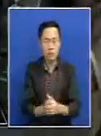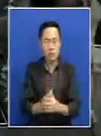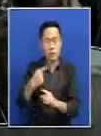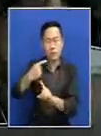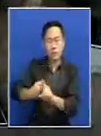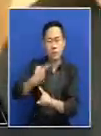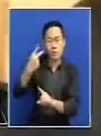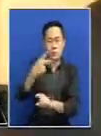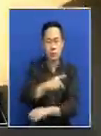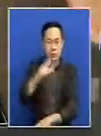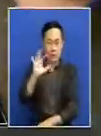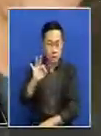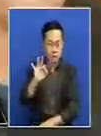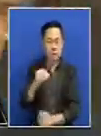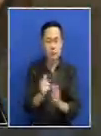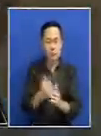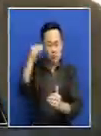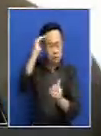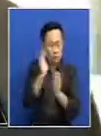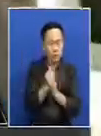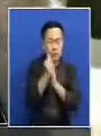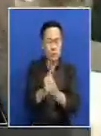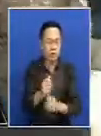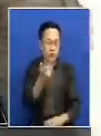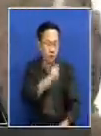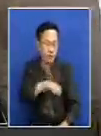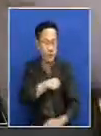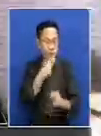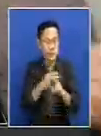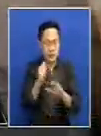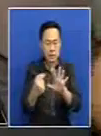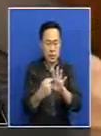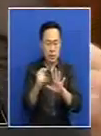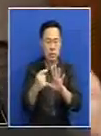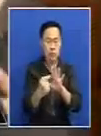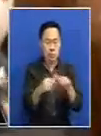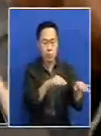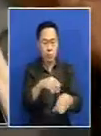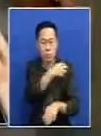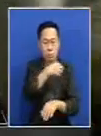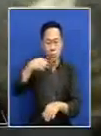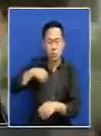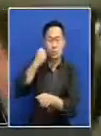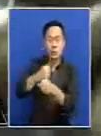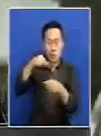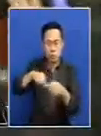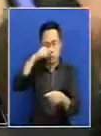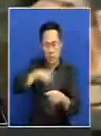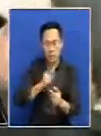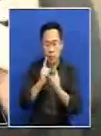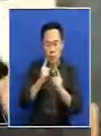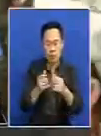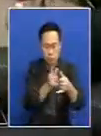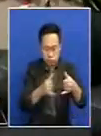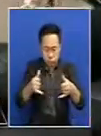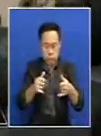กุมภาพันธ์เจ้าหน้าที่ตำรวจควบคุมตัวนายอาตูมาสอบปากคำพร้อมกับเจ้าหน้าที่สถานทูตสเปนประจำประเทศไทยเบื้องต้